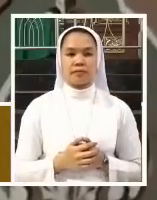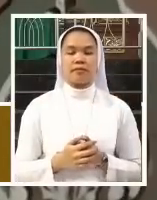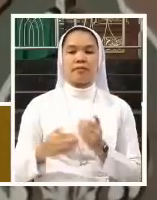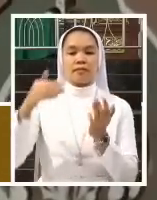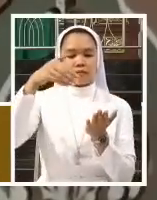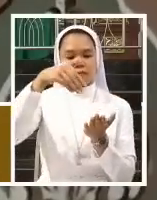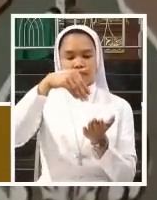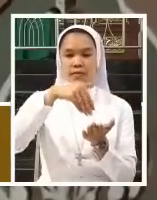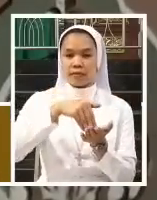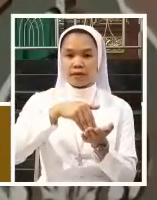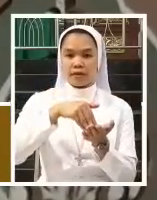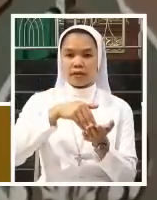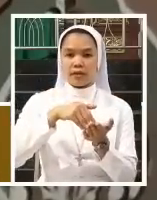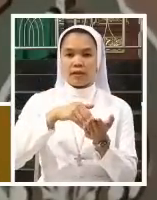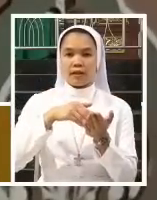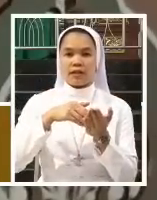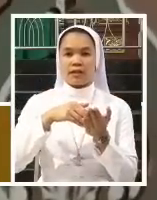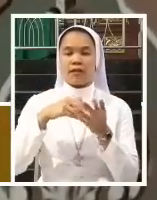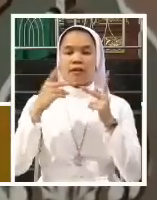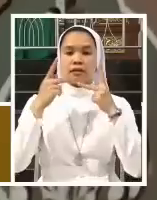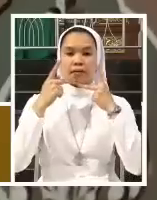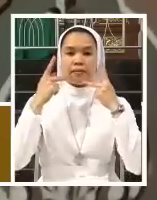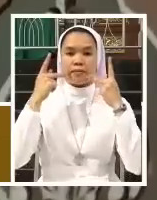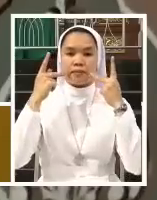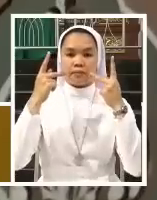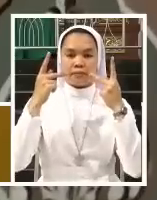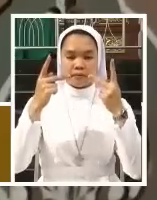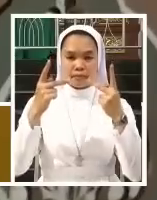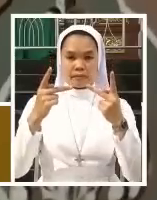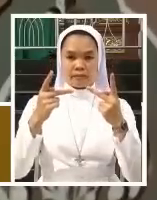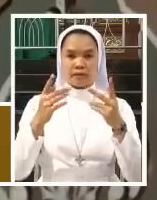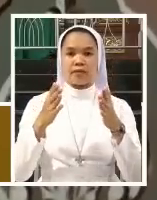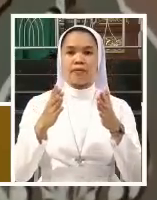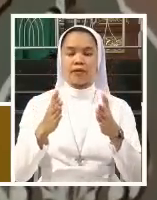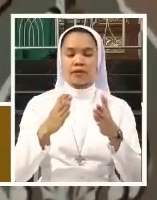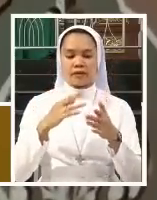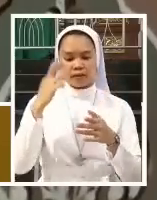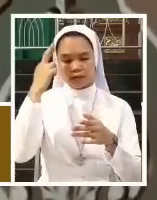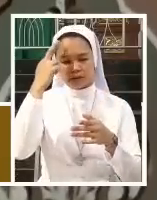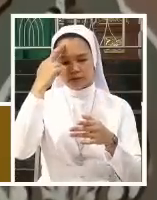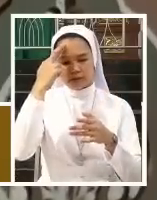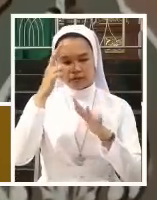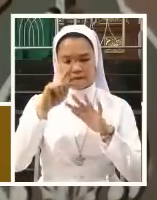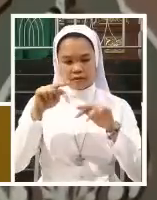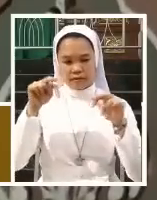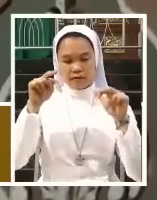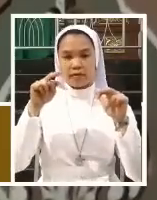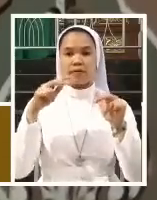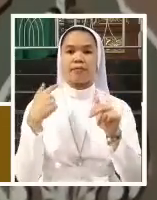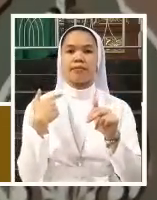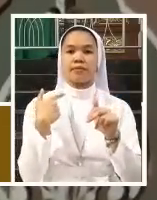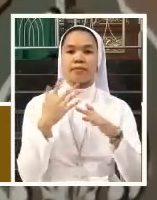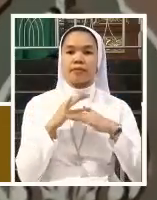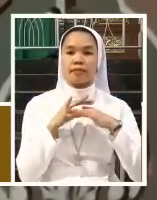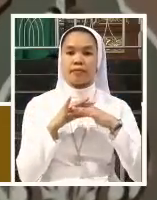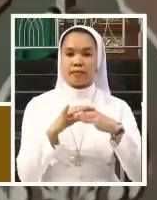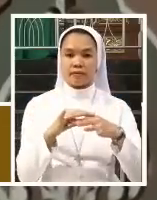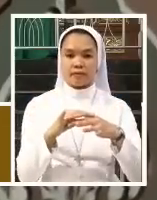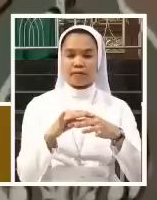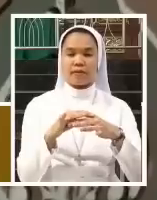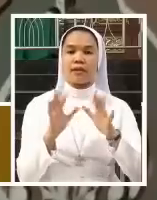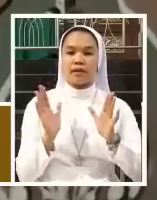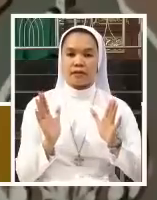Again, like preaching, we have to re-examine ourselves, instill that enthusiasm,